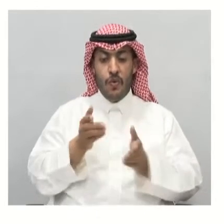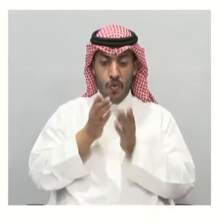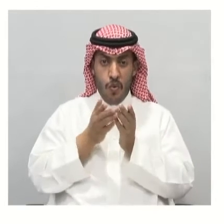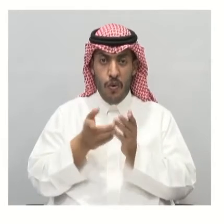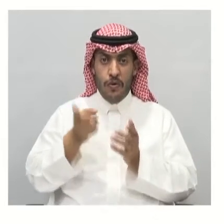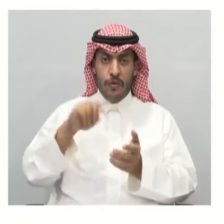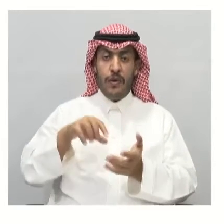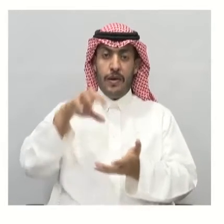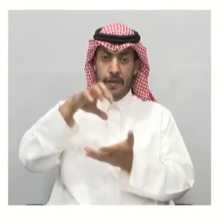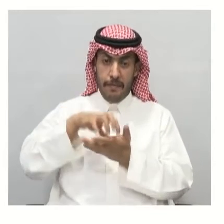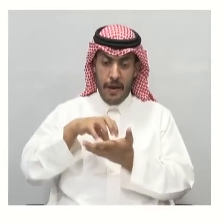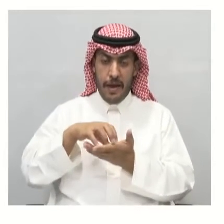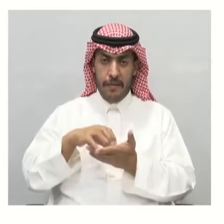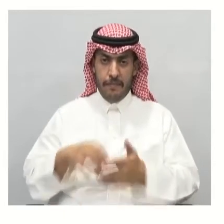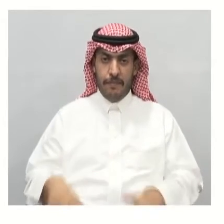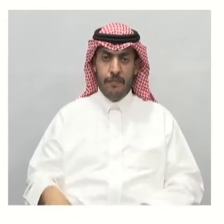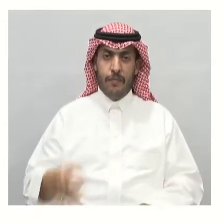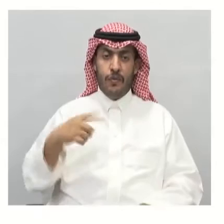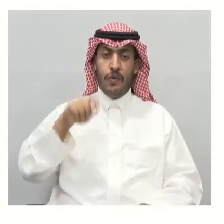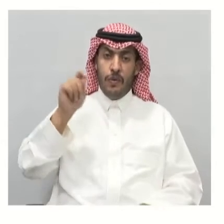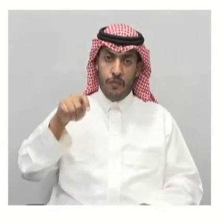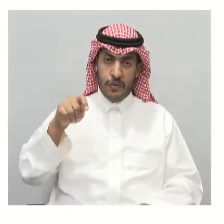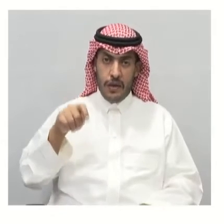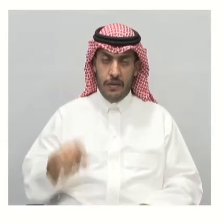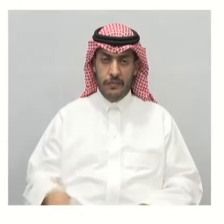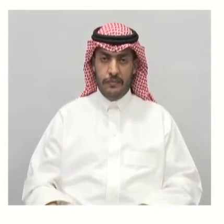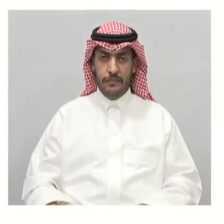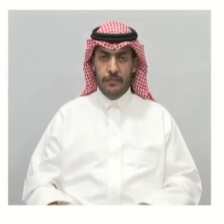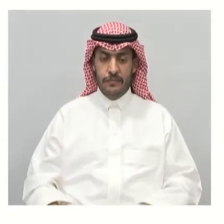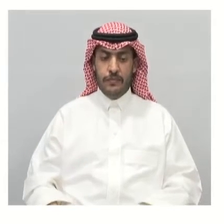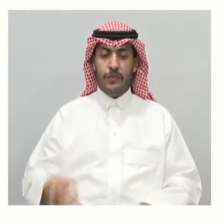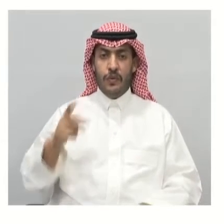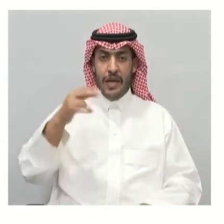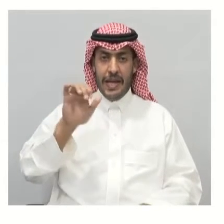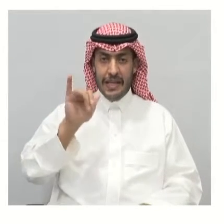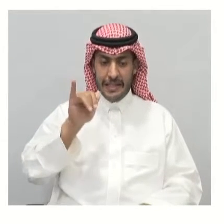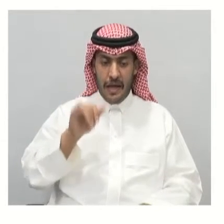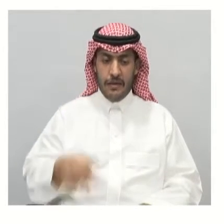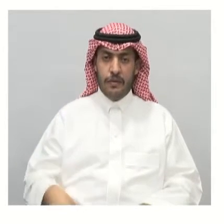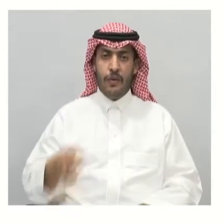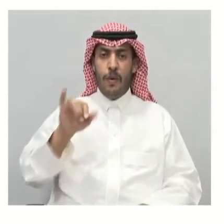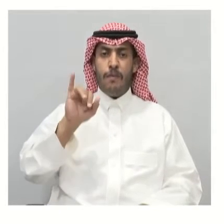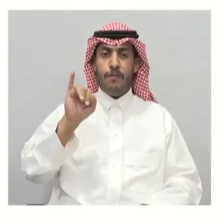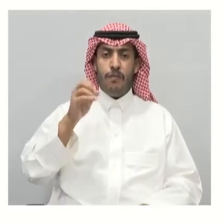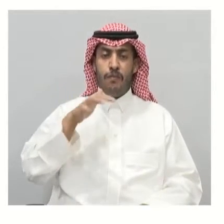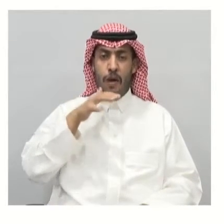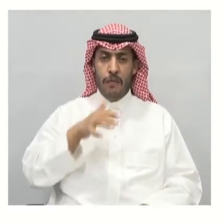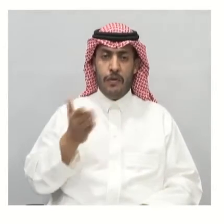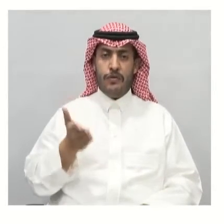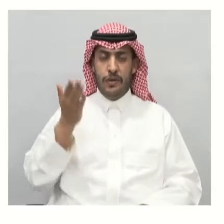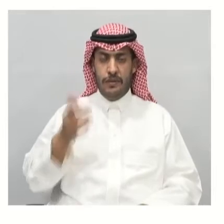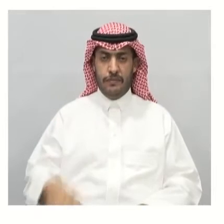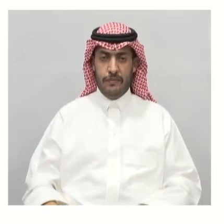السلام ابراهيم عليه السلام موسى عليه السلام عيسى عليه السلام محمد صلى الله